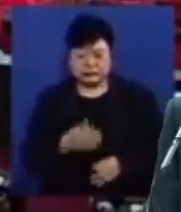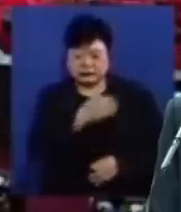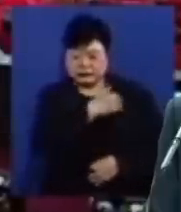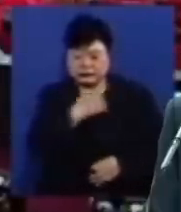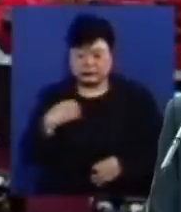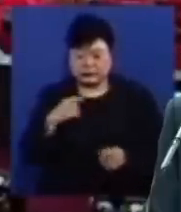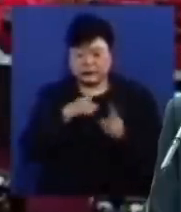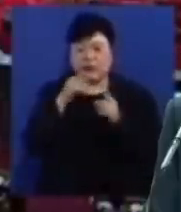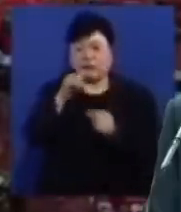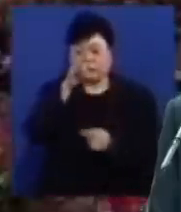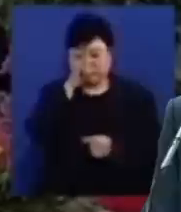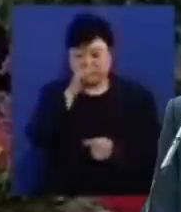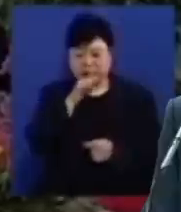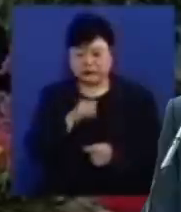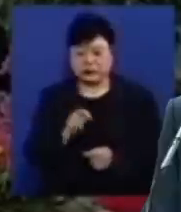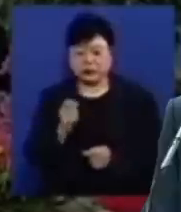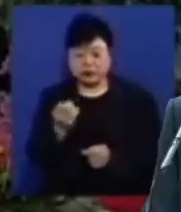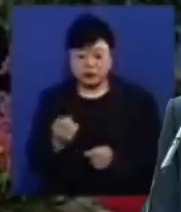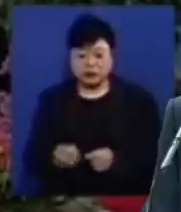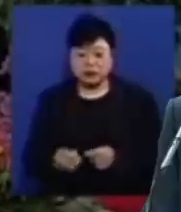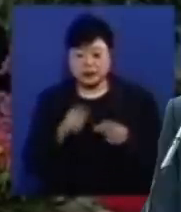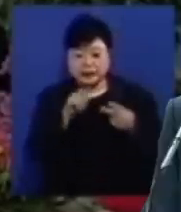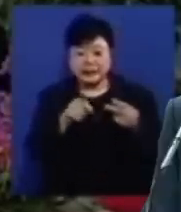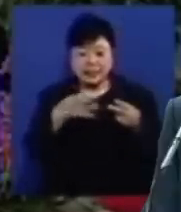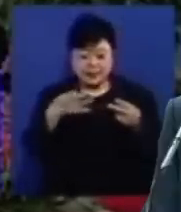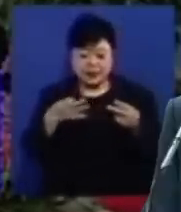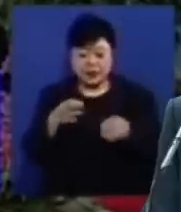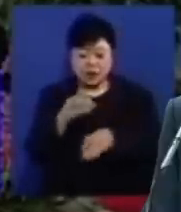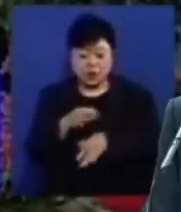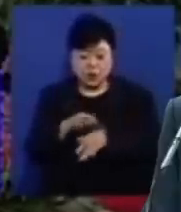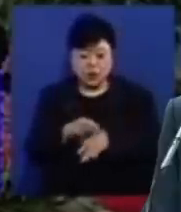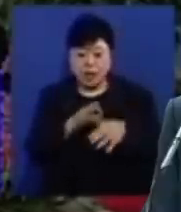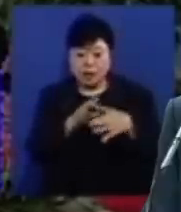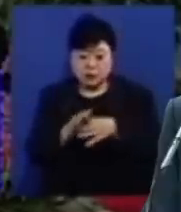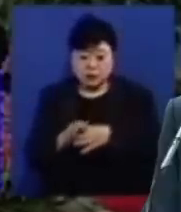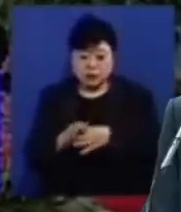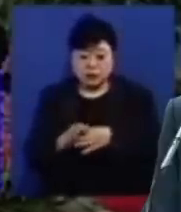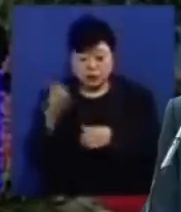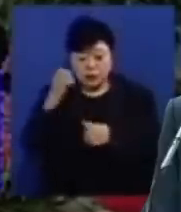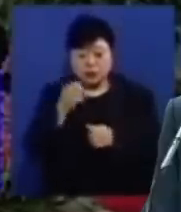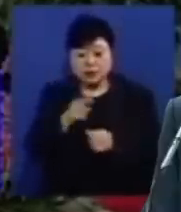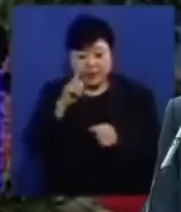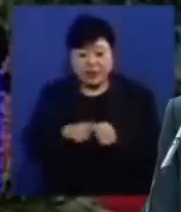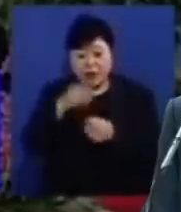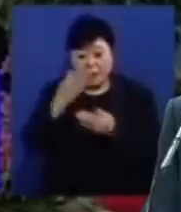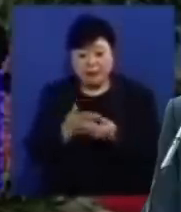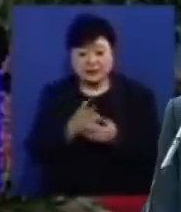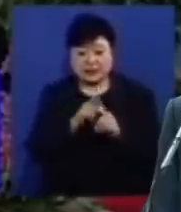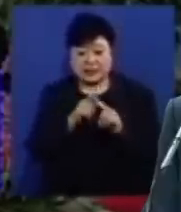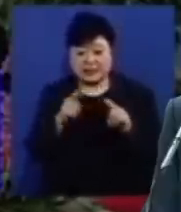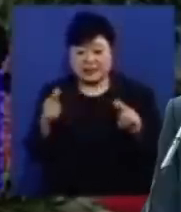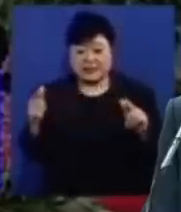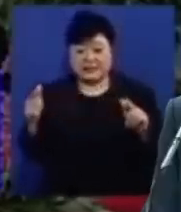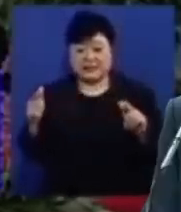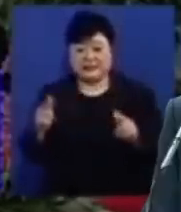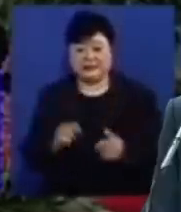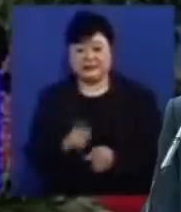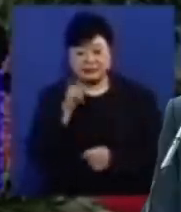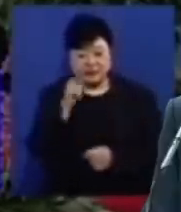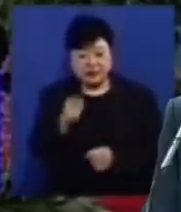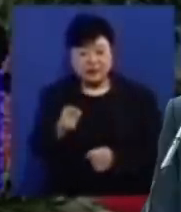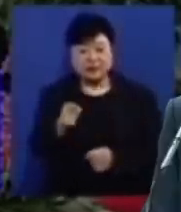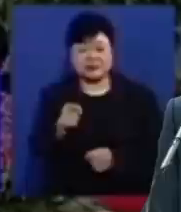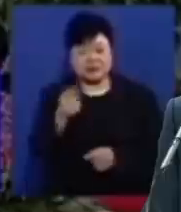살아가고 있습니다. 고린도전서 2장 14절에 육에 속한 사람은 하나님의 성령의 일들을 받지 아니하나니 이는